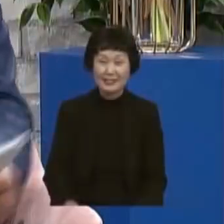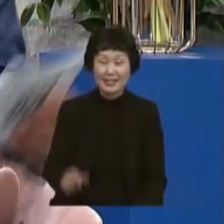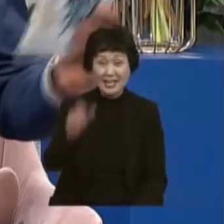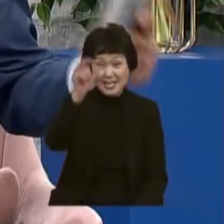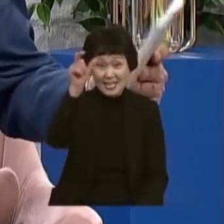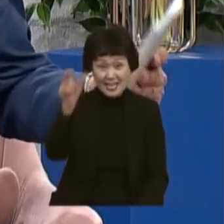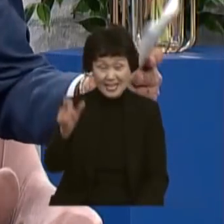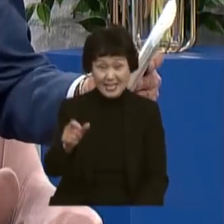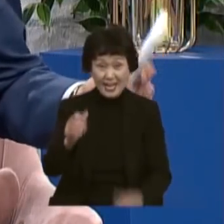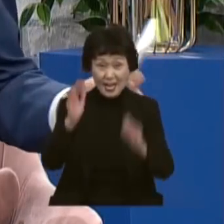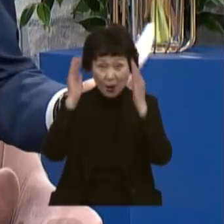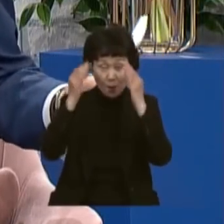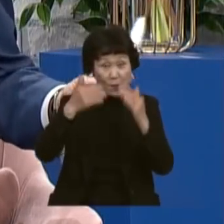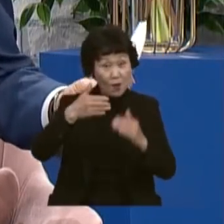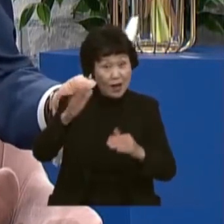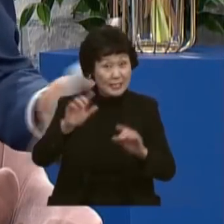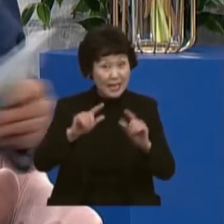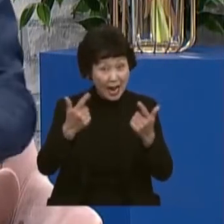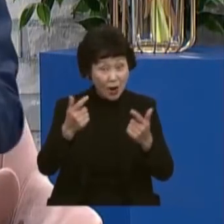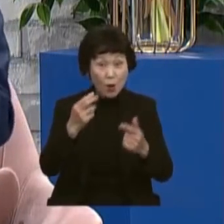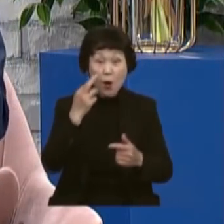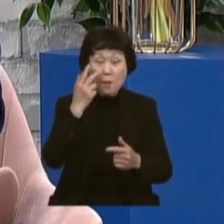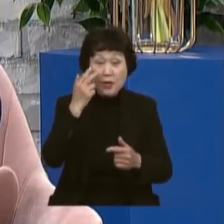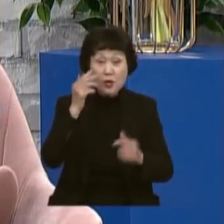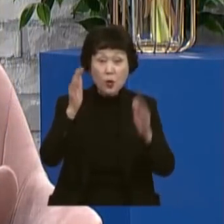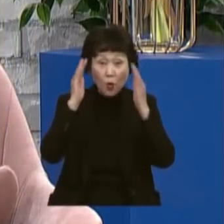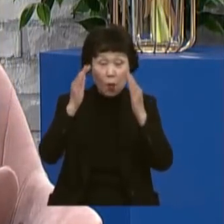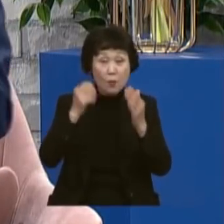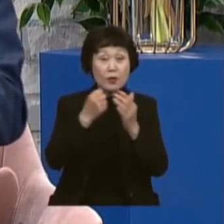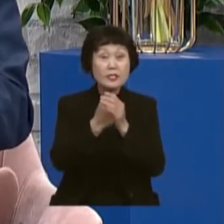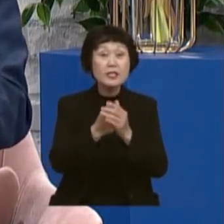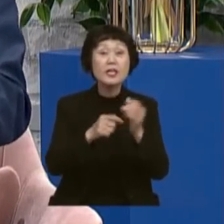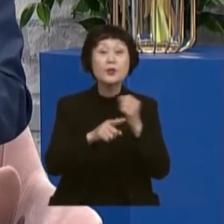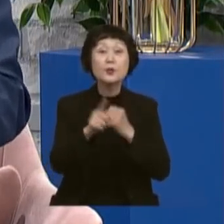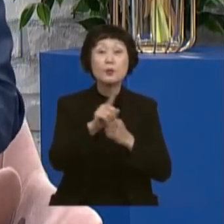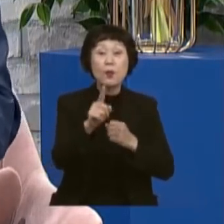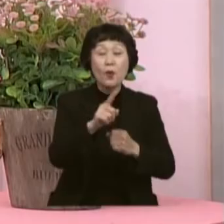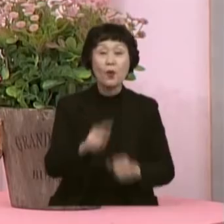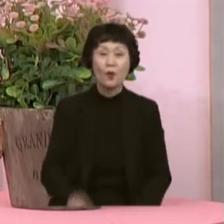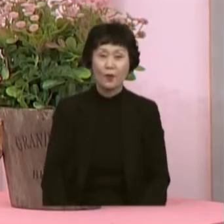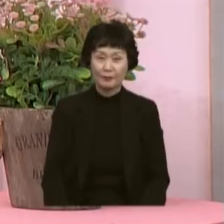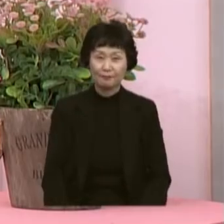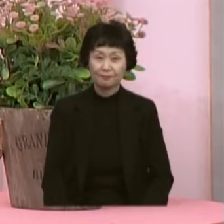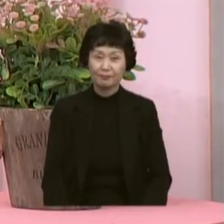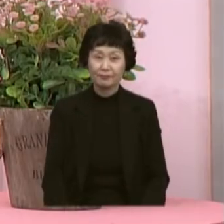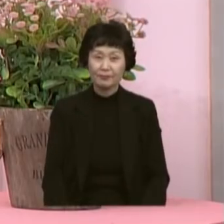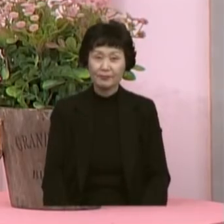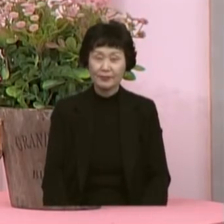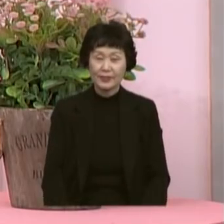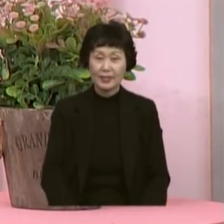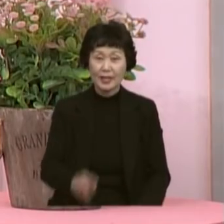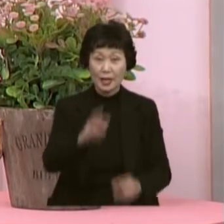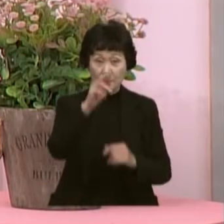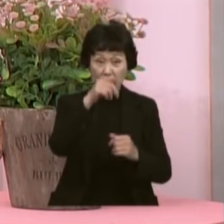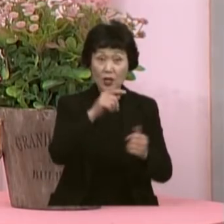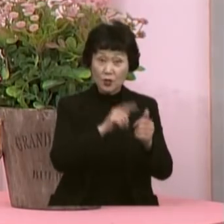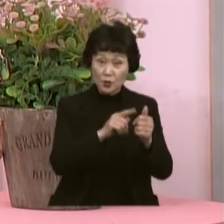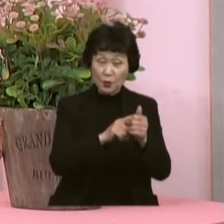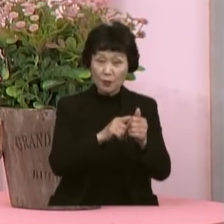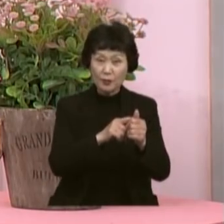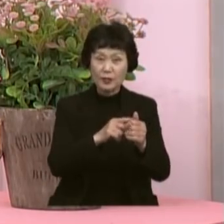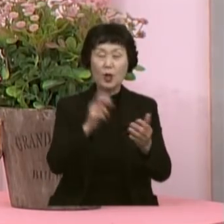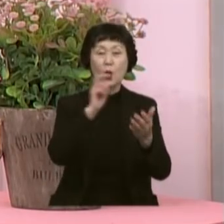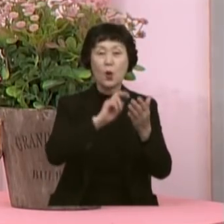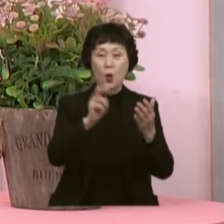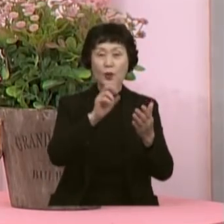그 이태리 유학은 안 갔잖아요, 그죠? 네. 근데 미국 유학을 결정하신 이유는 뭐예요? 박종호는 공연만 하는 거예요.